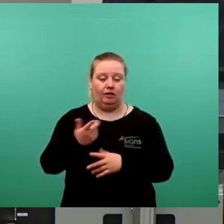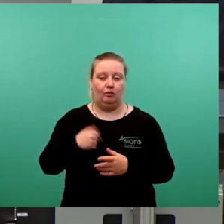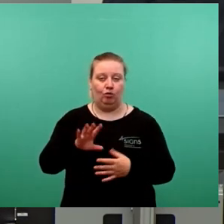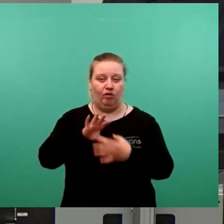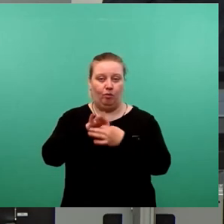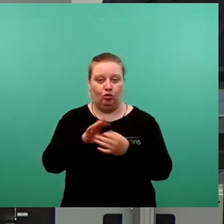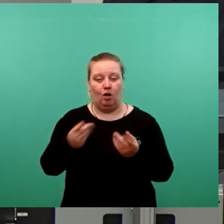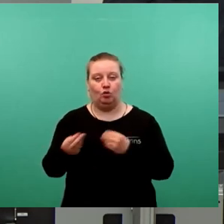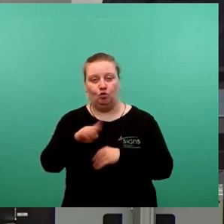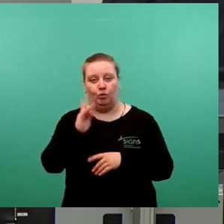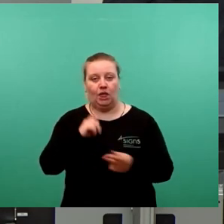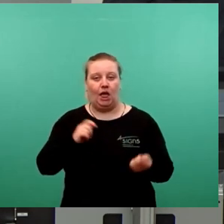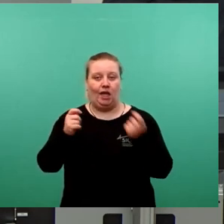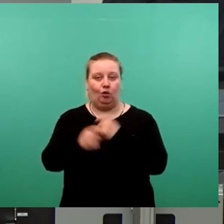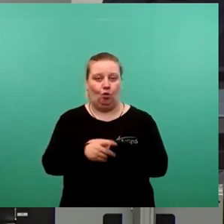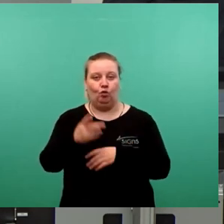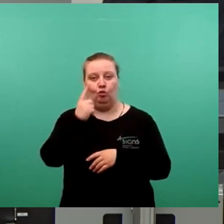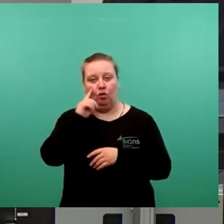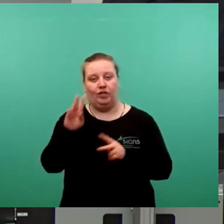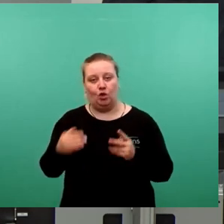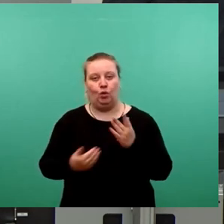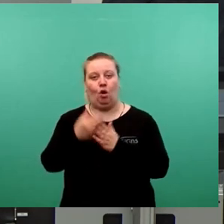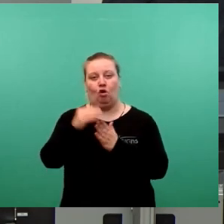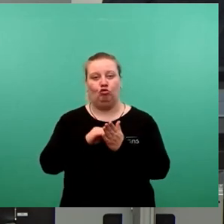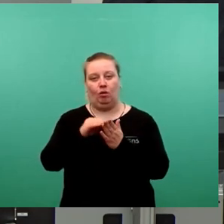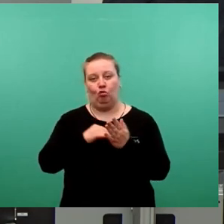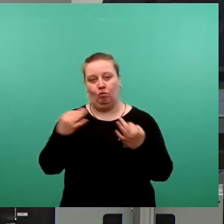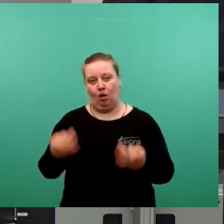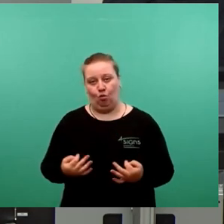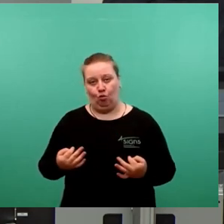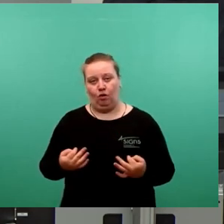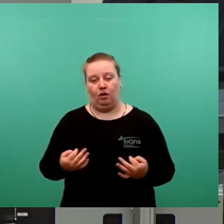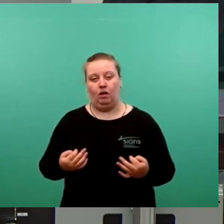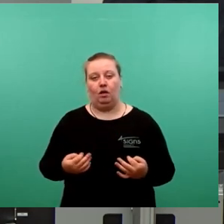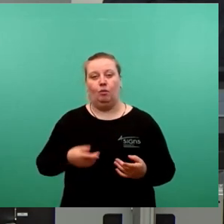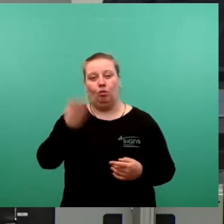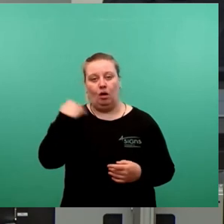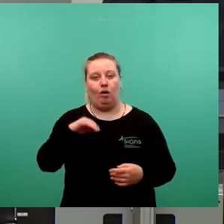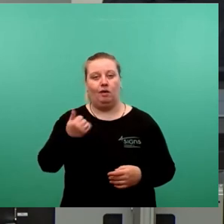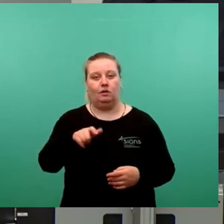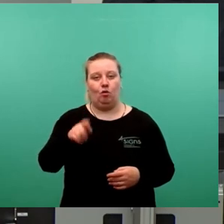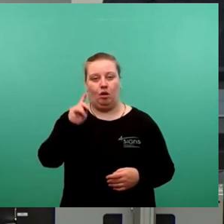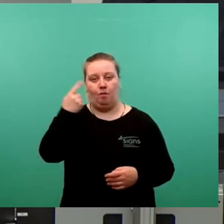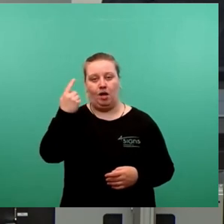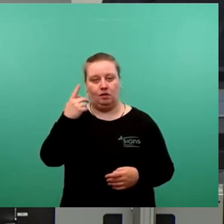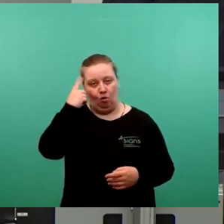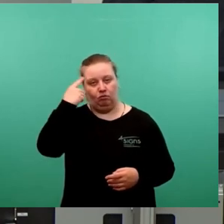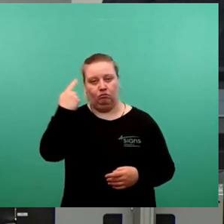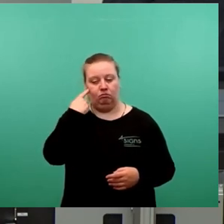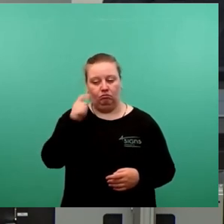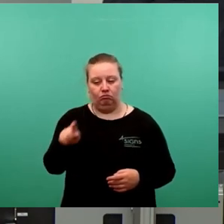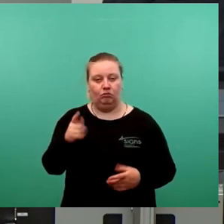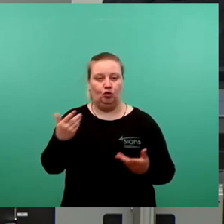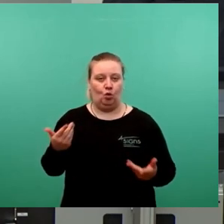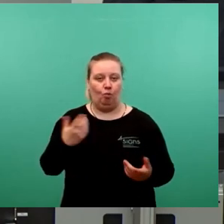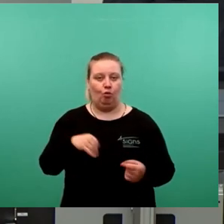zwischenzeitlichen Änderungen nur noch durch eine Neuausschreibung gewahrt werden. Das hat sogar unser ehemaliger erster Bürgermeister, Herr Sittel, erkannt. Also sagte, dass